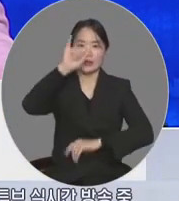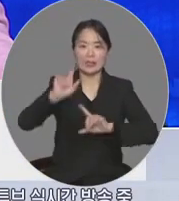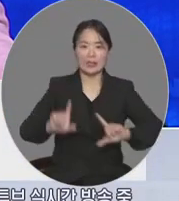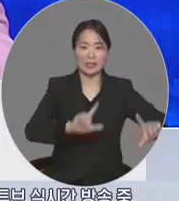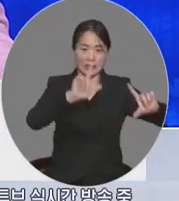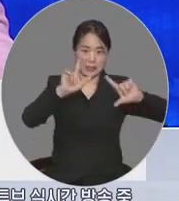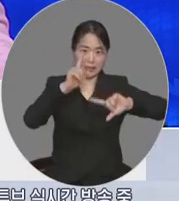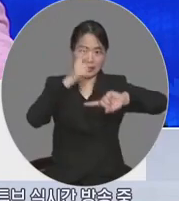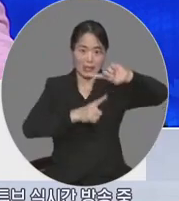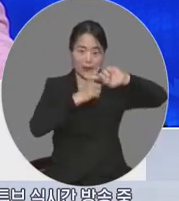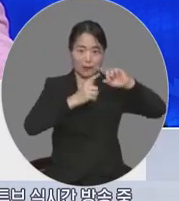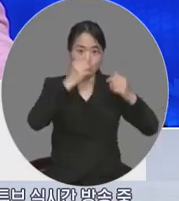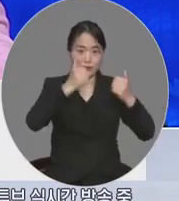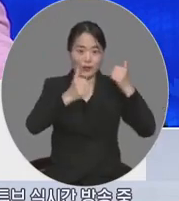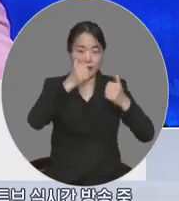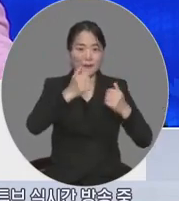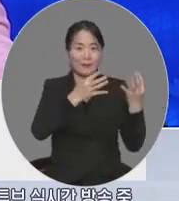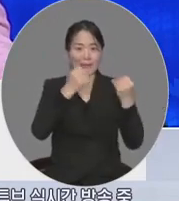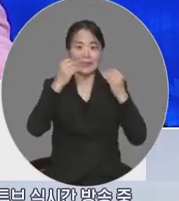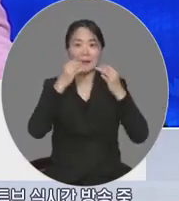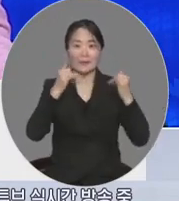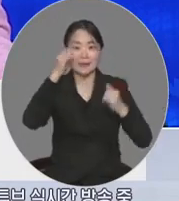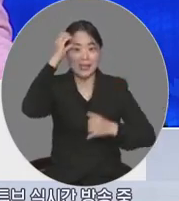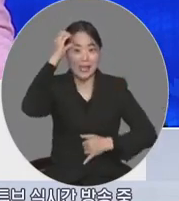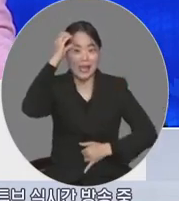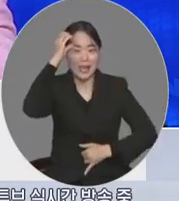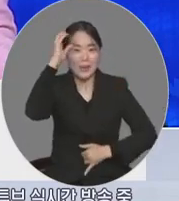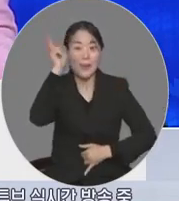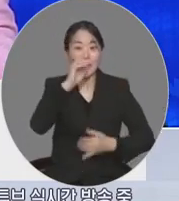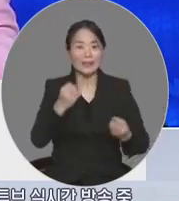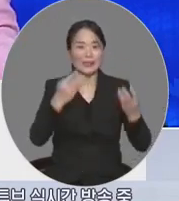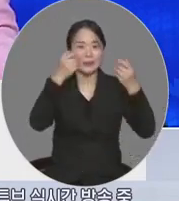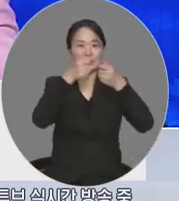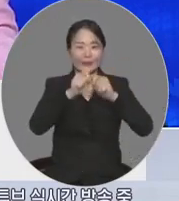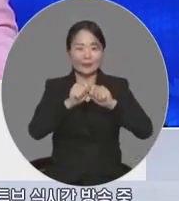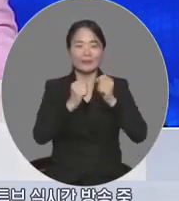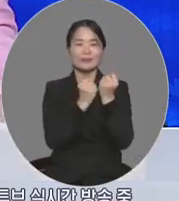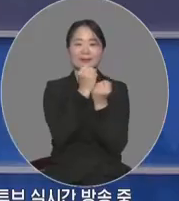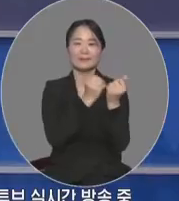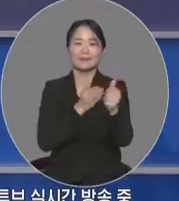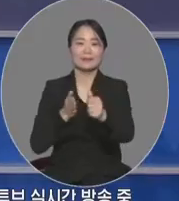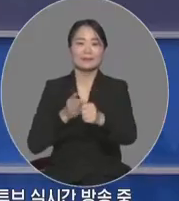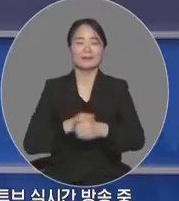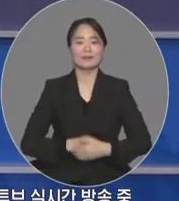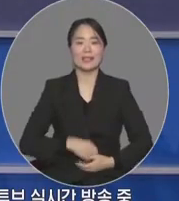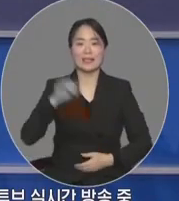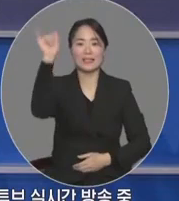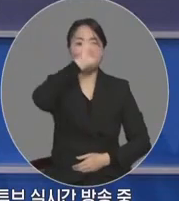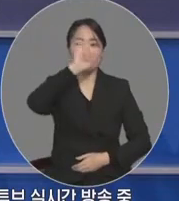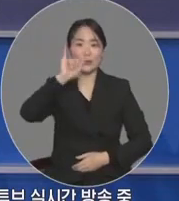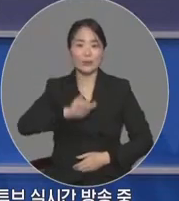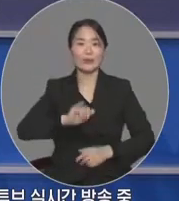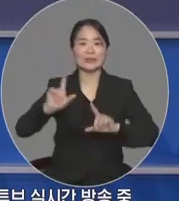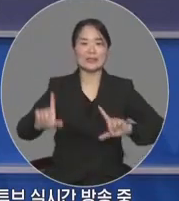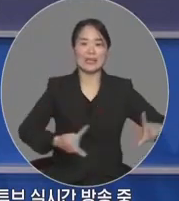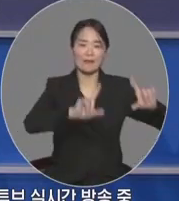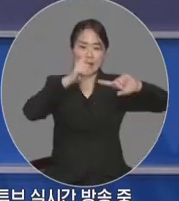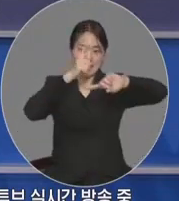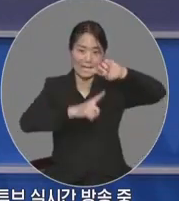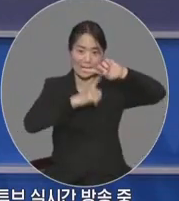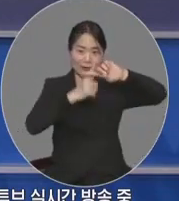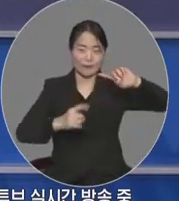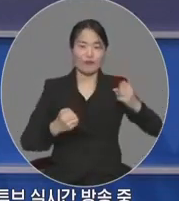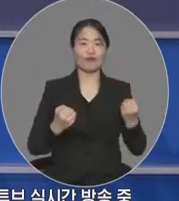명문 대학 조정 대회. 많은 분들 기대하실 것 같은데 어떤 행사인지 좀만 더 이야기를 해주신다면. 예, 전국 생활